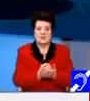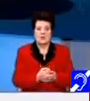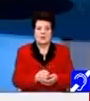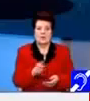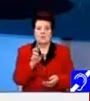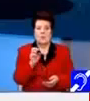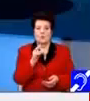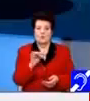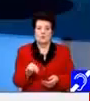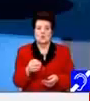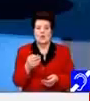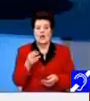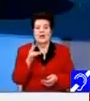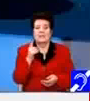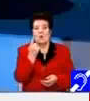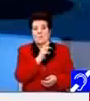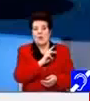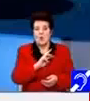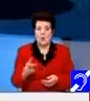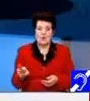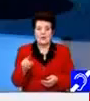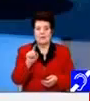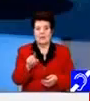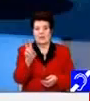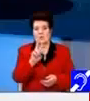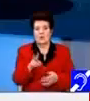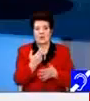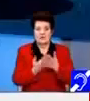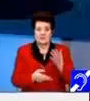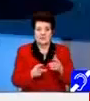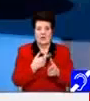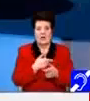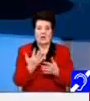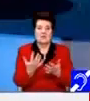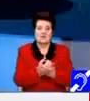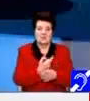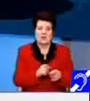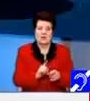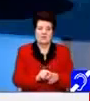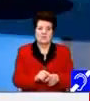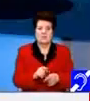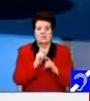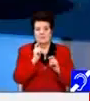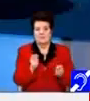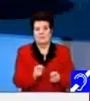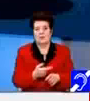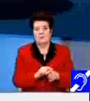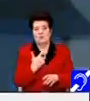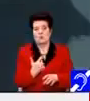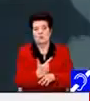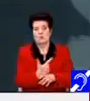de $1.000.000 oferit de organizatorii jucătorului sau jucătoarei care câștigă atât proba de simplu cât și pe cea de